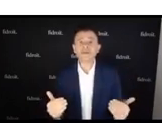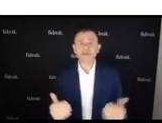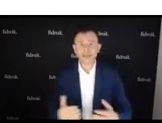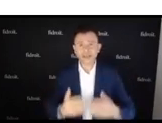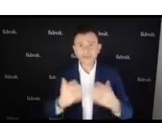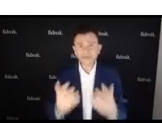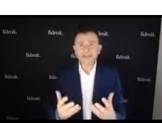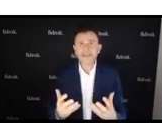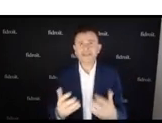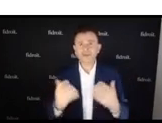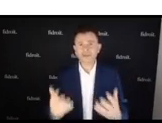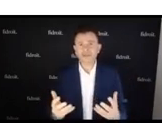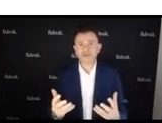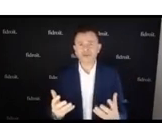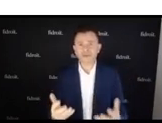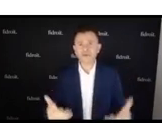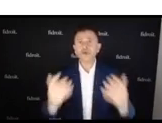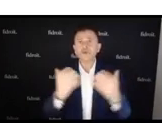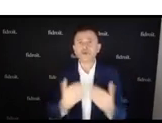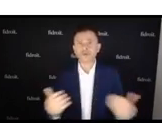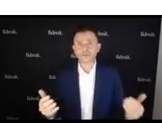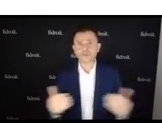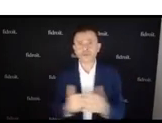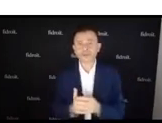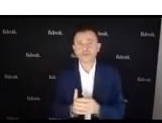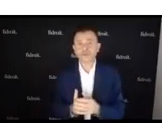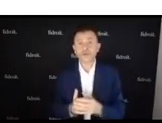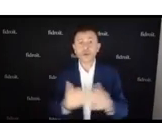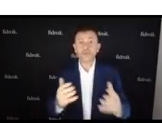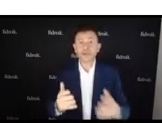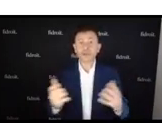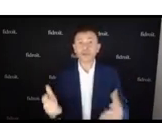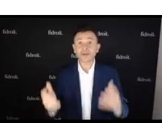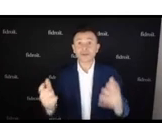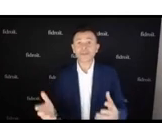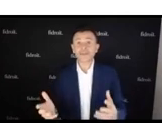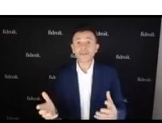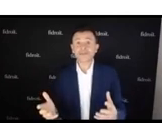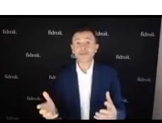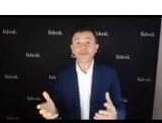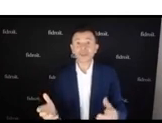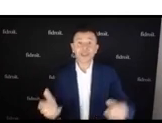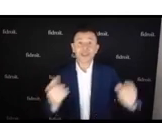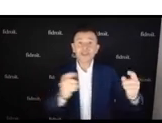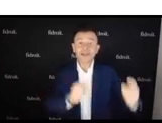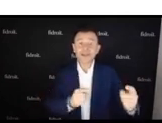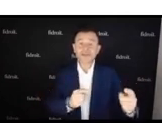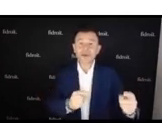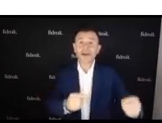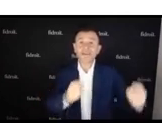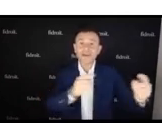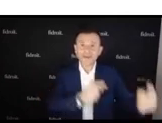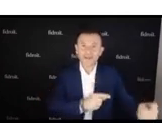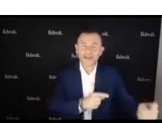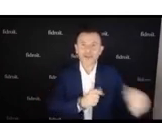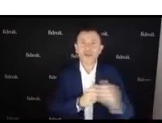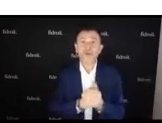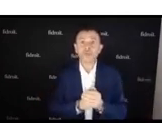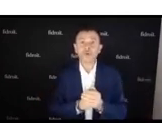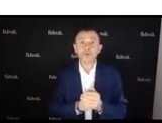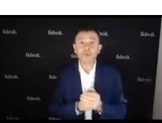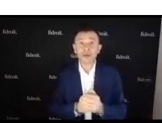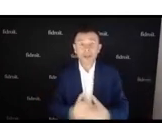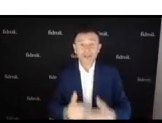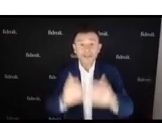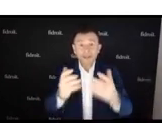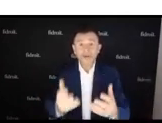bien même la fiscalité de l'assurance vie au moment de l'obtention des revenus pourrait apparaître comme satisfaisante, eh bien il restera un avantage